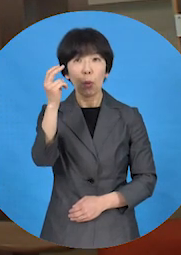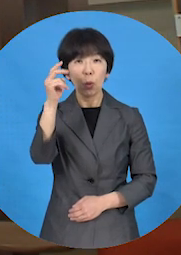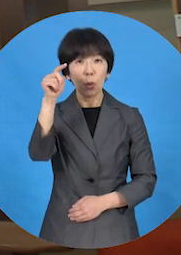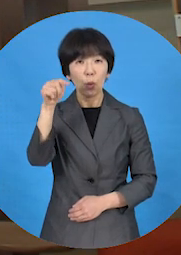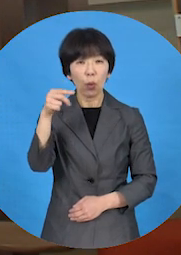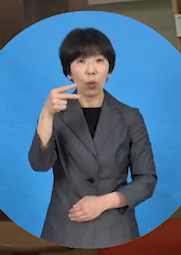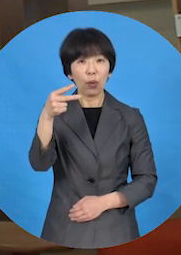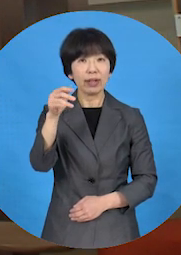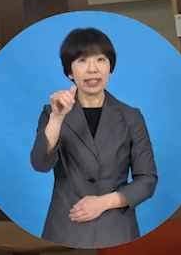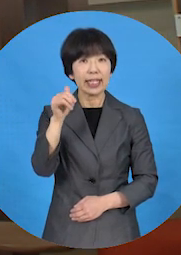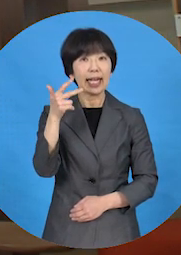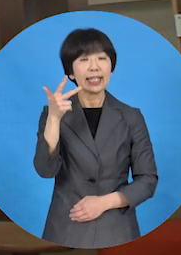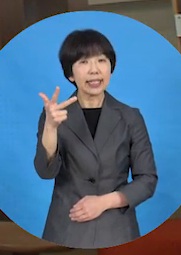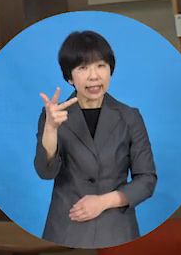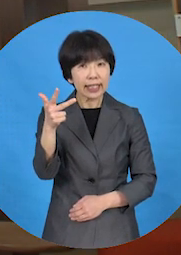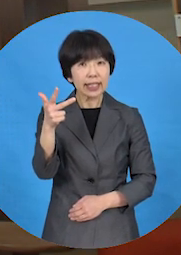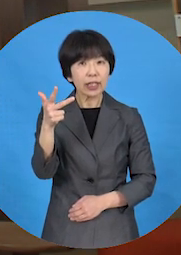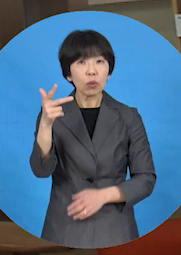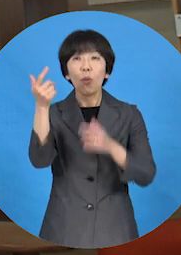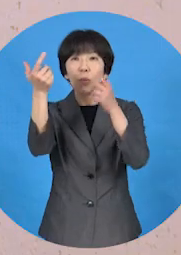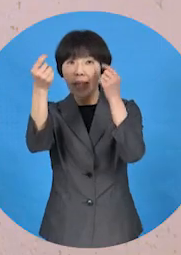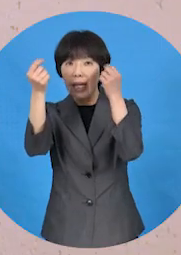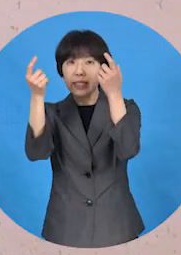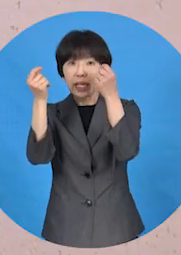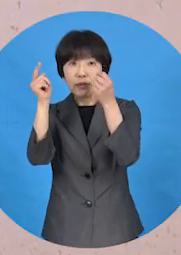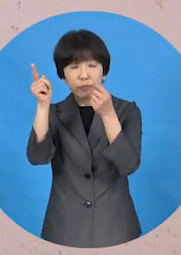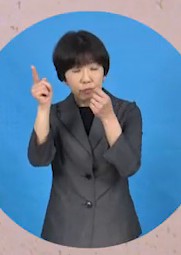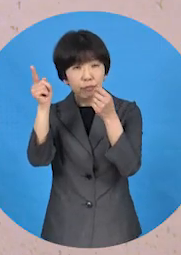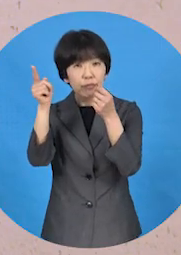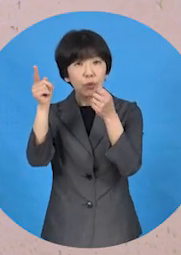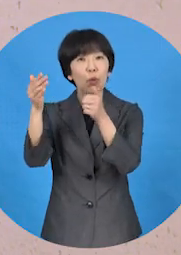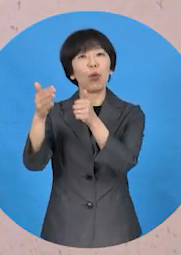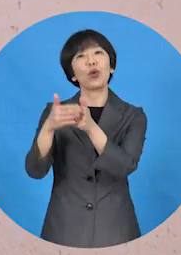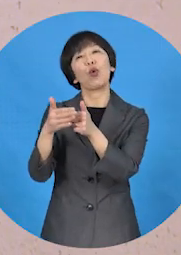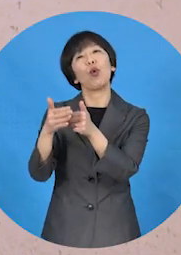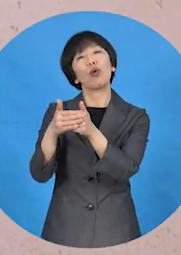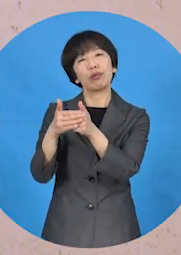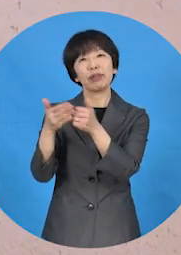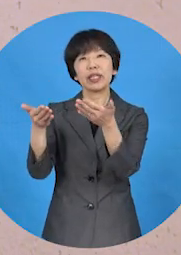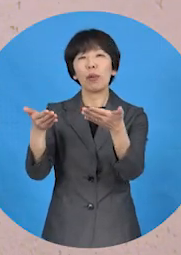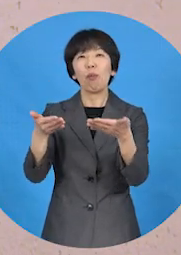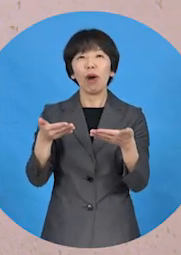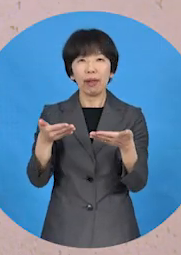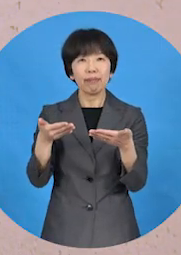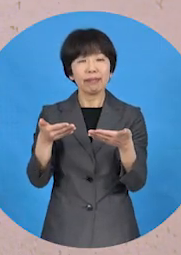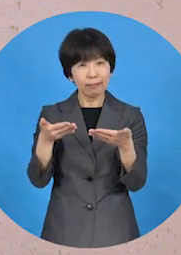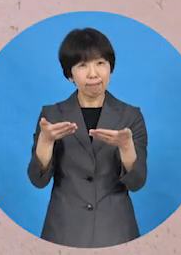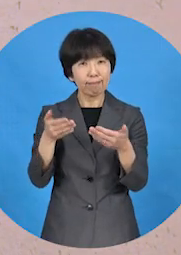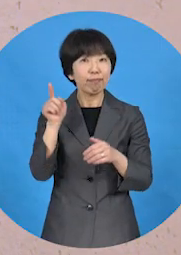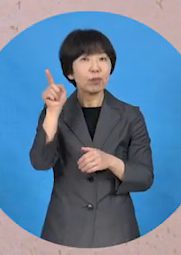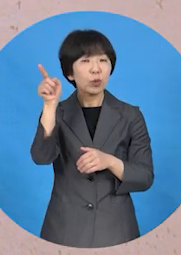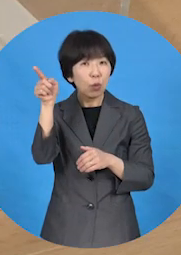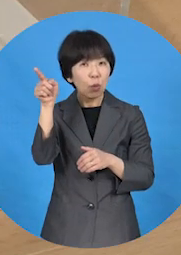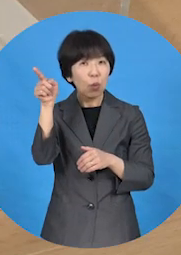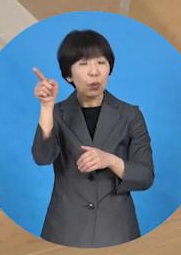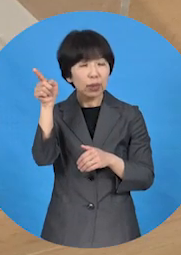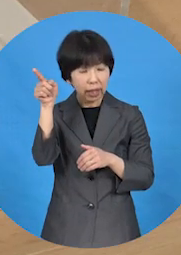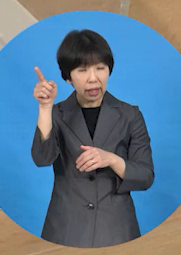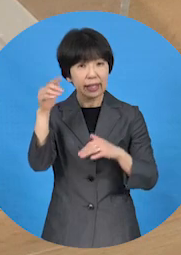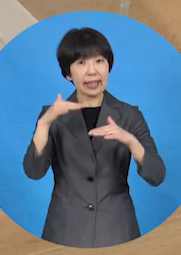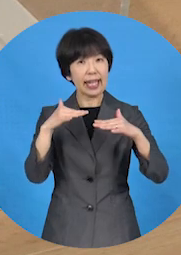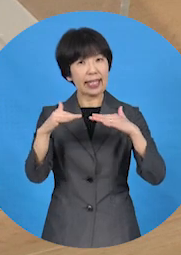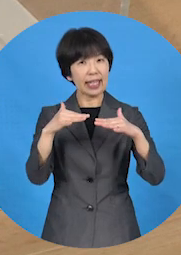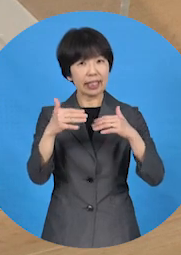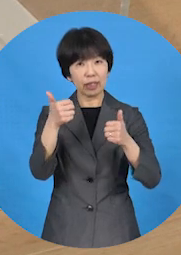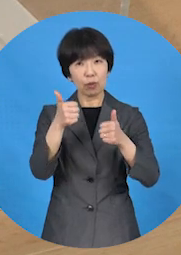ローニャ大学との協力を得まして、新しい中央図書館のこの開館にあたってデザインコンテストを行